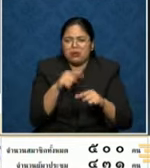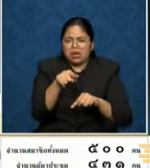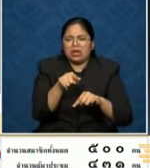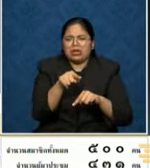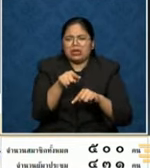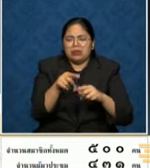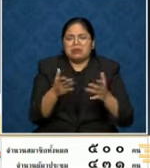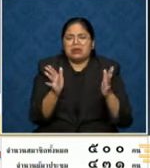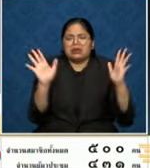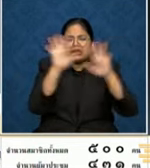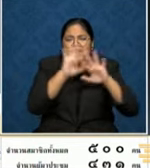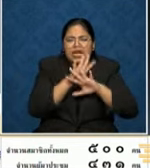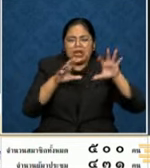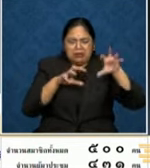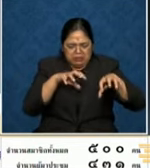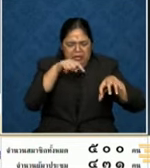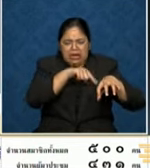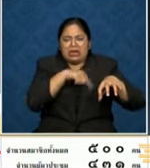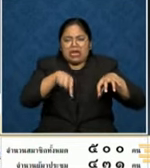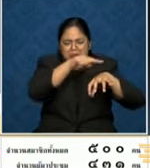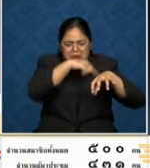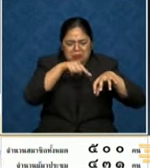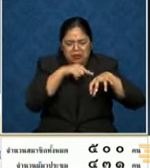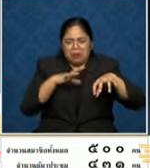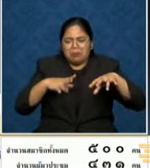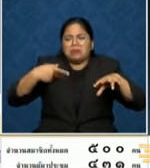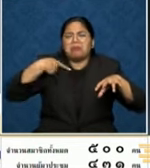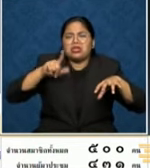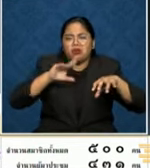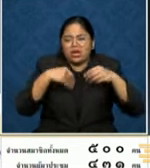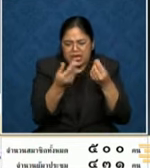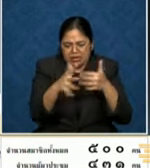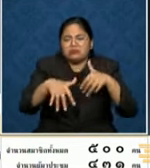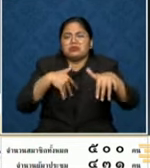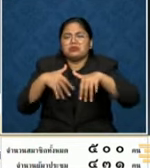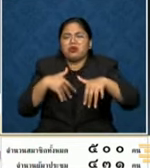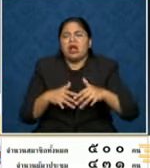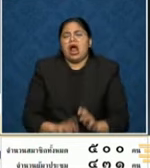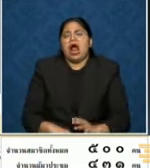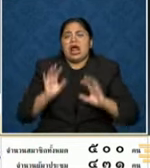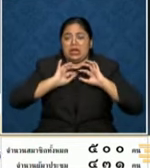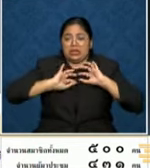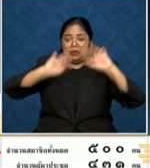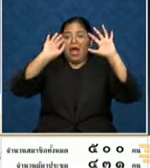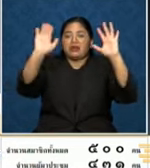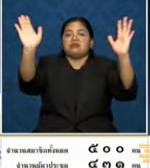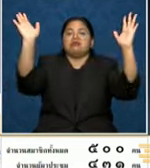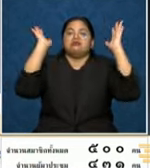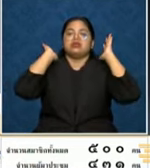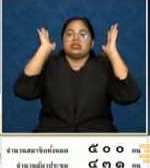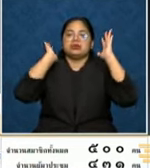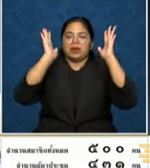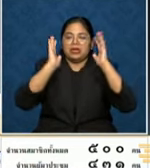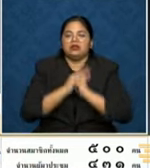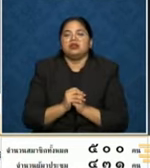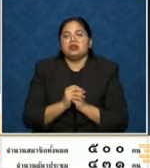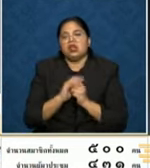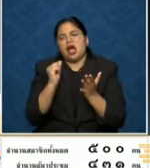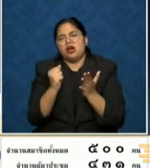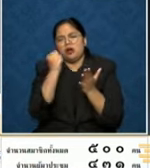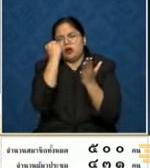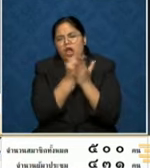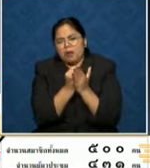พย์สินแหล่งผลประโยชน์ที่เกิดขึ้นผมต้องเรียนนะครับว่าอยากให้รัฐบาลประชาสัมพันธ์เรื่องโฉนดจริงโฉนด